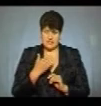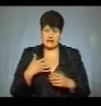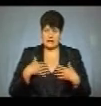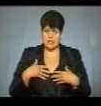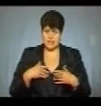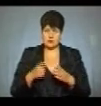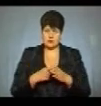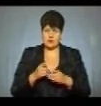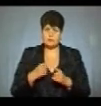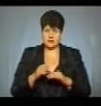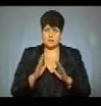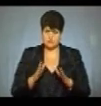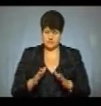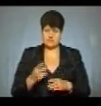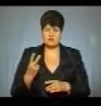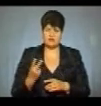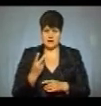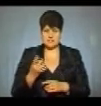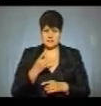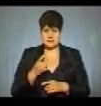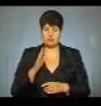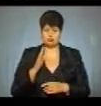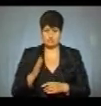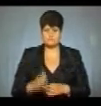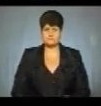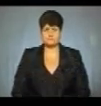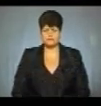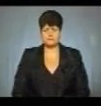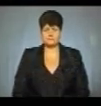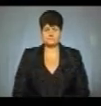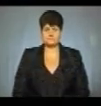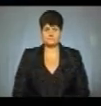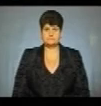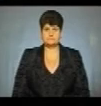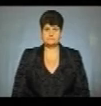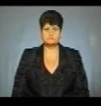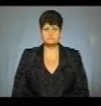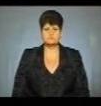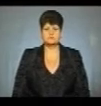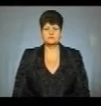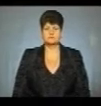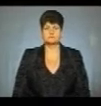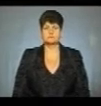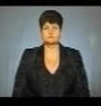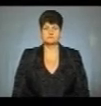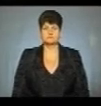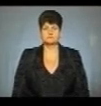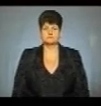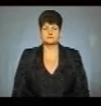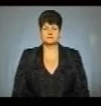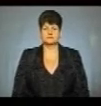ми повертати будемо, він два рази відповів, що буде. Соломія Струс, Анастасія Чечко, Андрій Бодак. Новини на Суспільному.